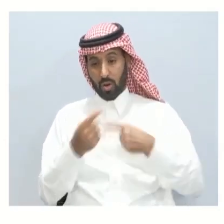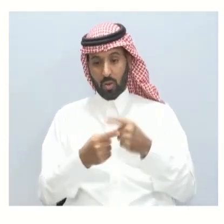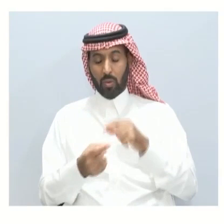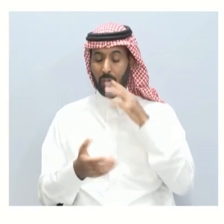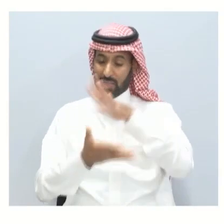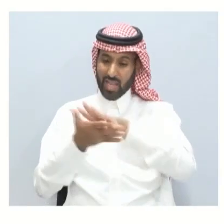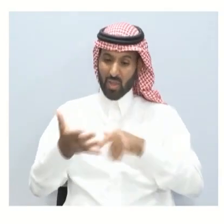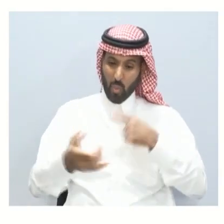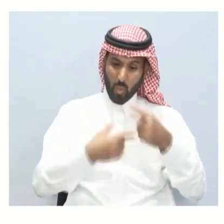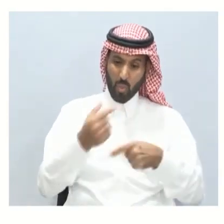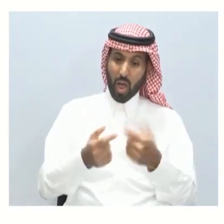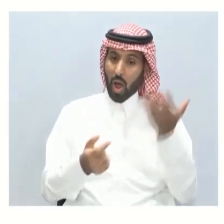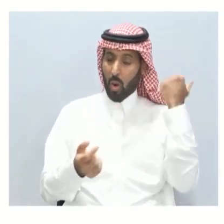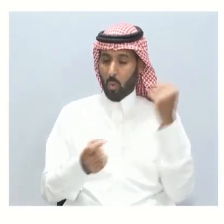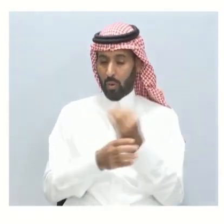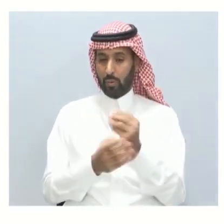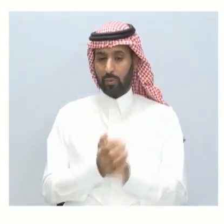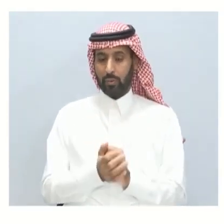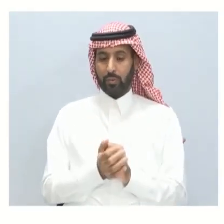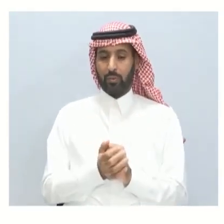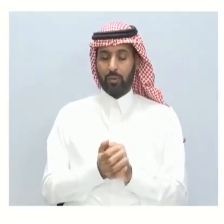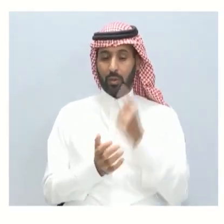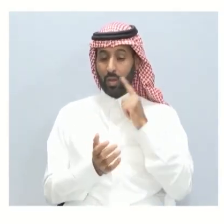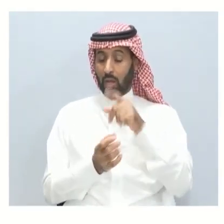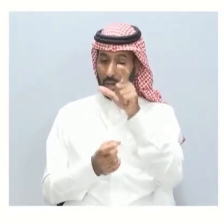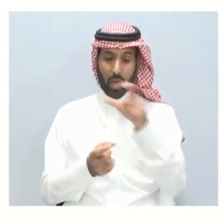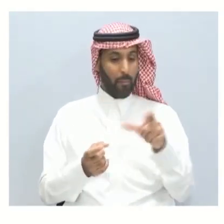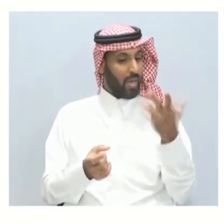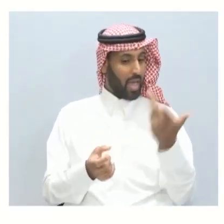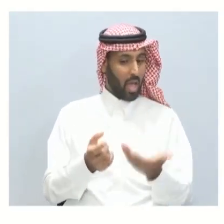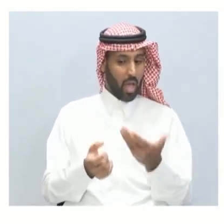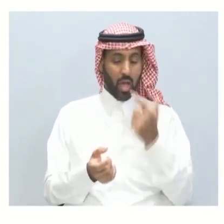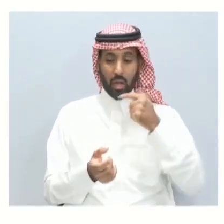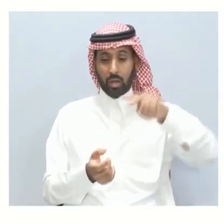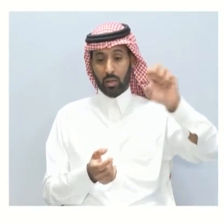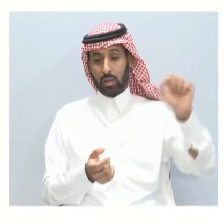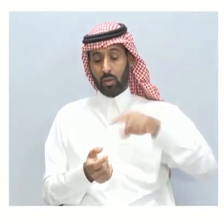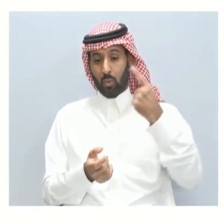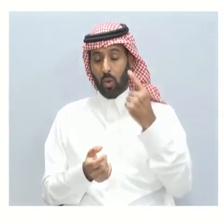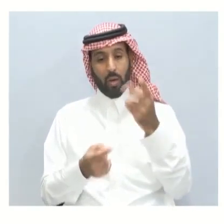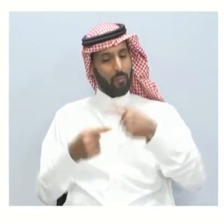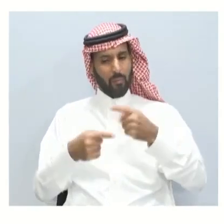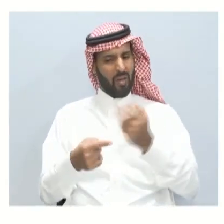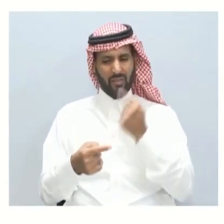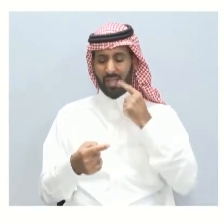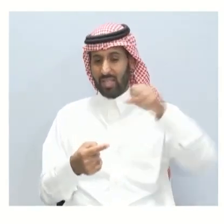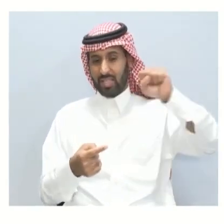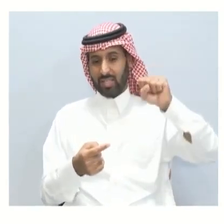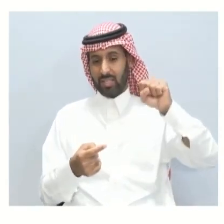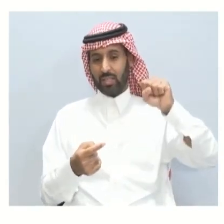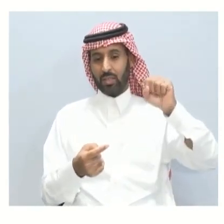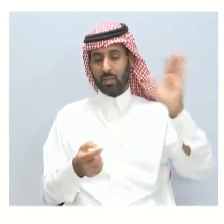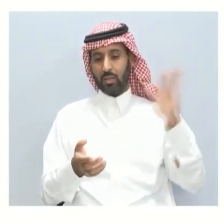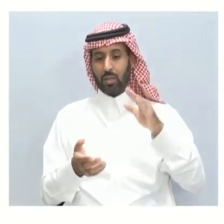الدوري هذا درسناه سابقا ان عدد الكم الرئيسي انه تساوي واحد لا يوجد فيه الا الاس